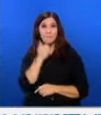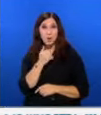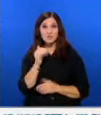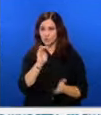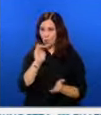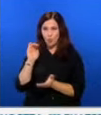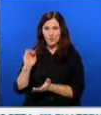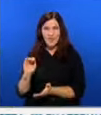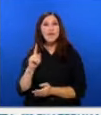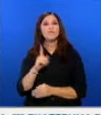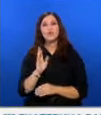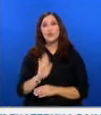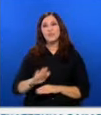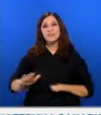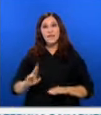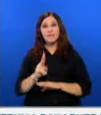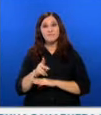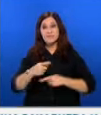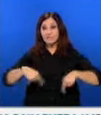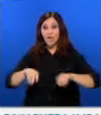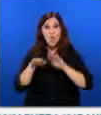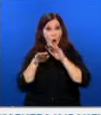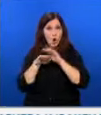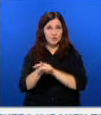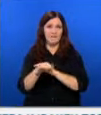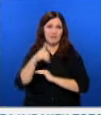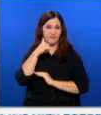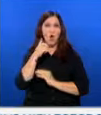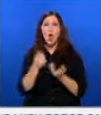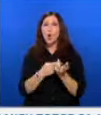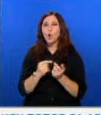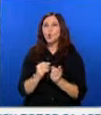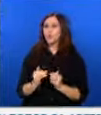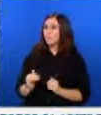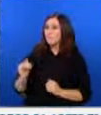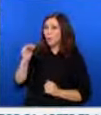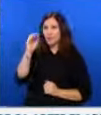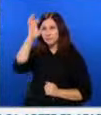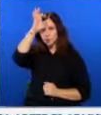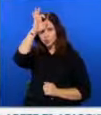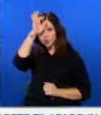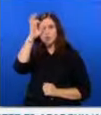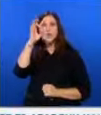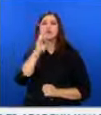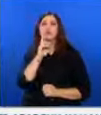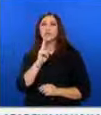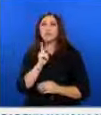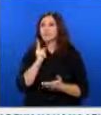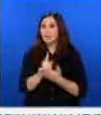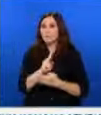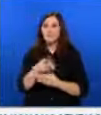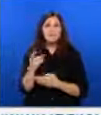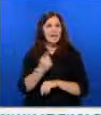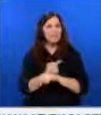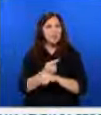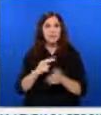кутии, в които децата, влизайки в стаята, оставят телефоните си. Колкото до по-големите ученици, учителите настояват при влизане в час те